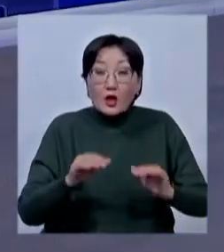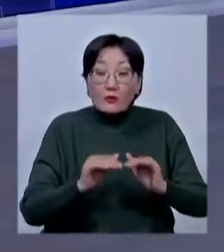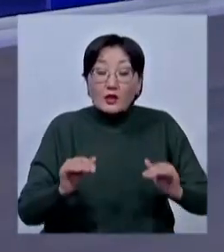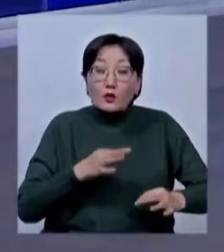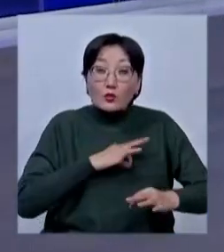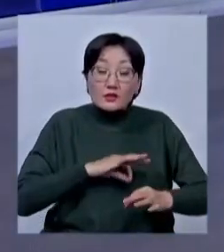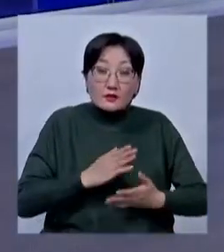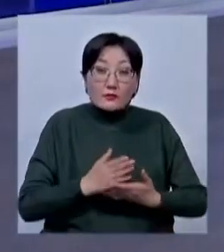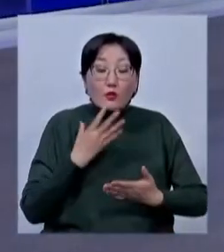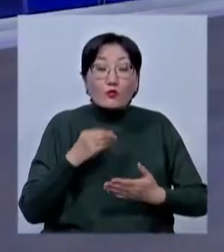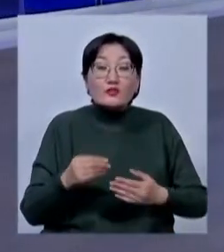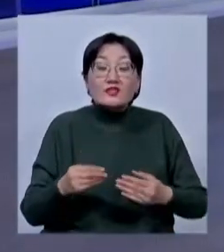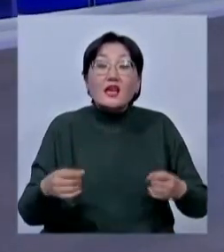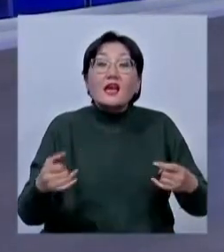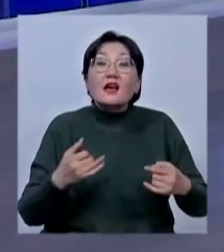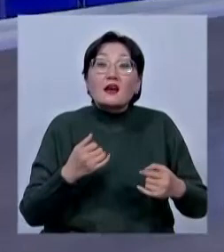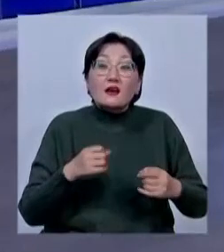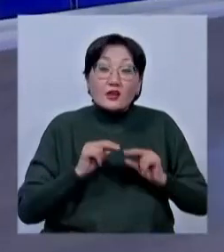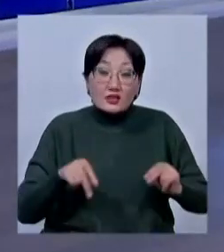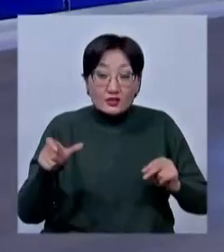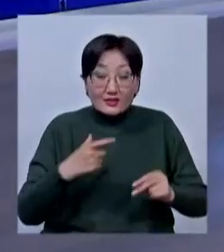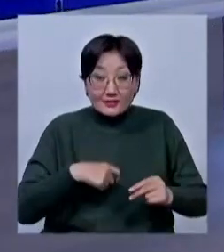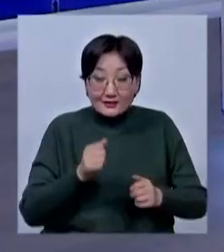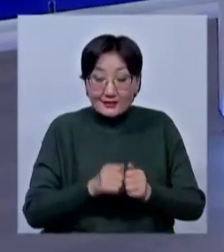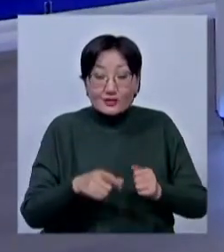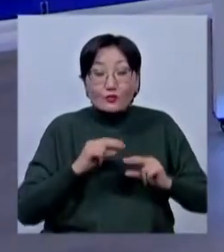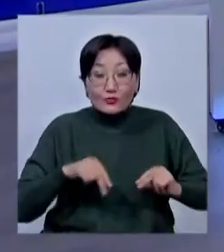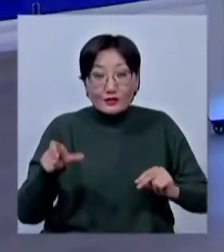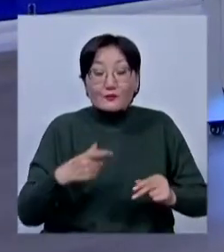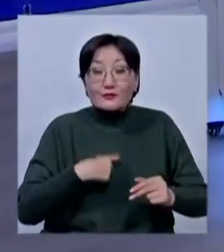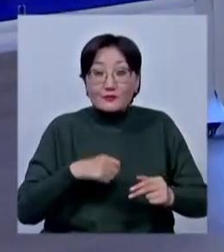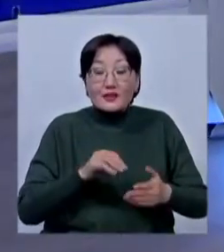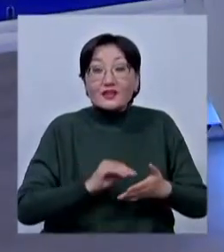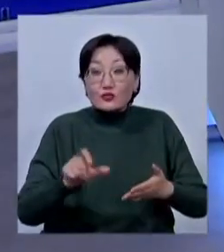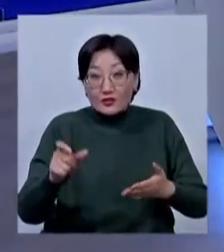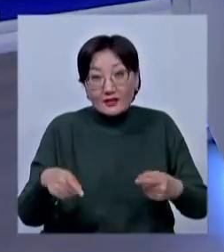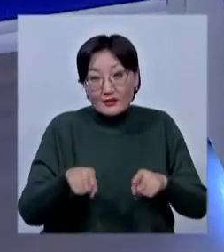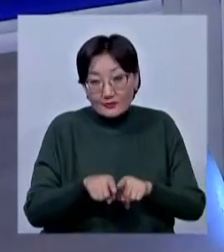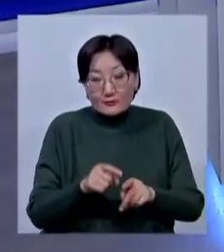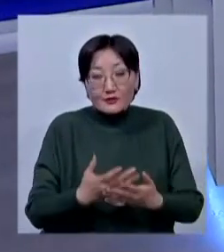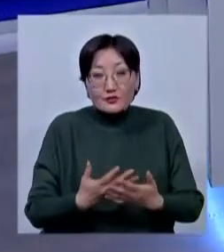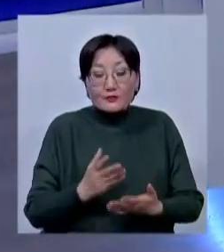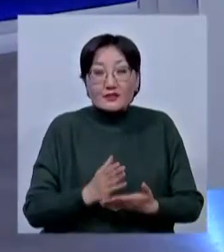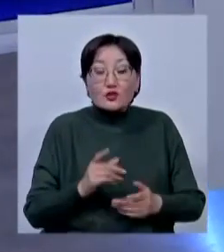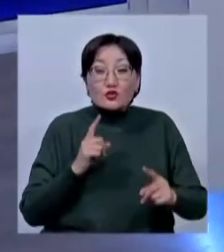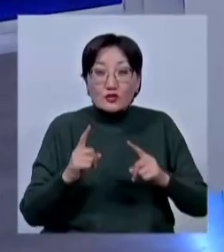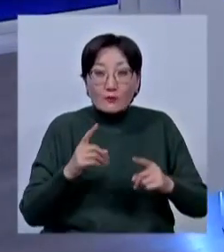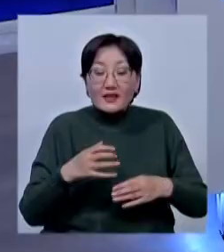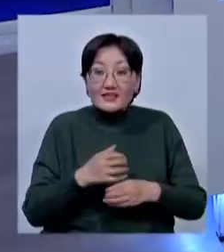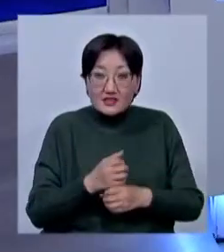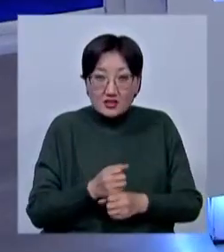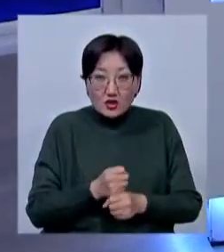қолданып жатыр. Мұғалімдер өздерін тележүргізуші ретінде де көрсетіп жатыр деген. Иә, ол да. бар. Жақсы, қазір енді сұхбатымызды қысқаша